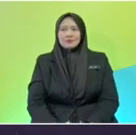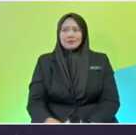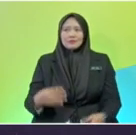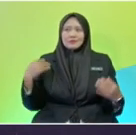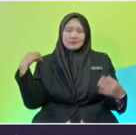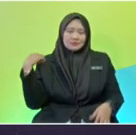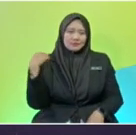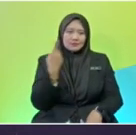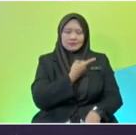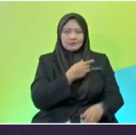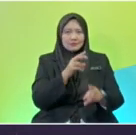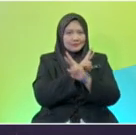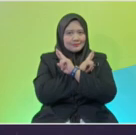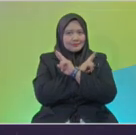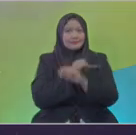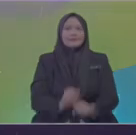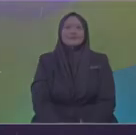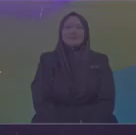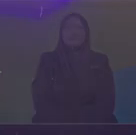jangan ke mana-mana